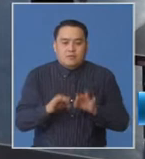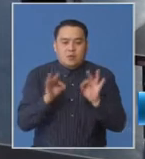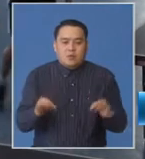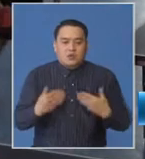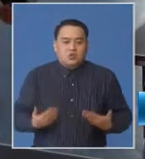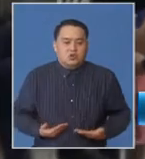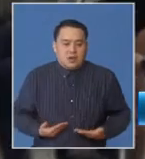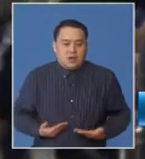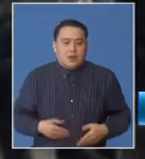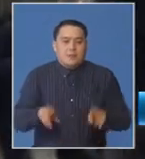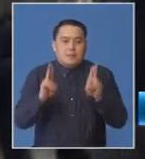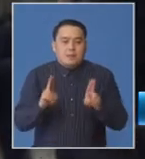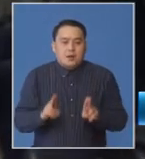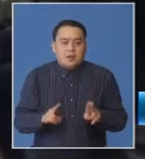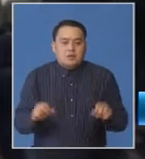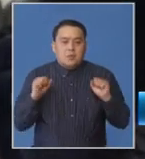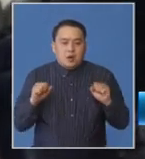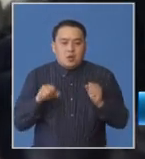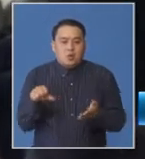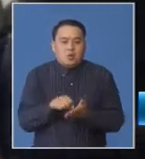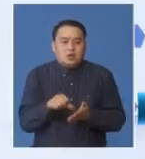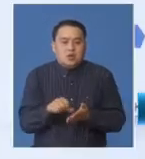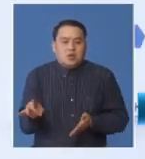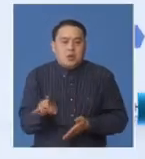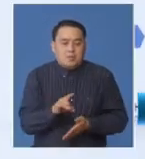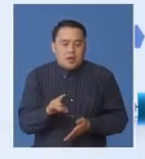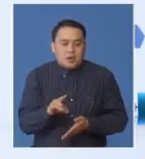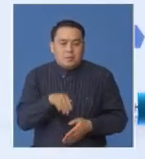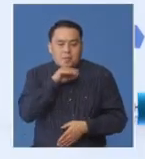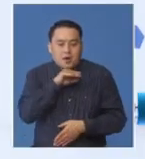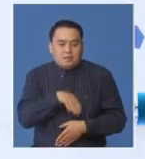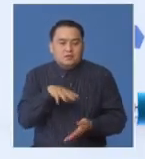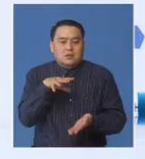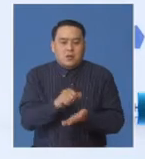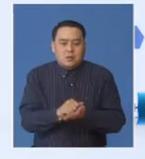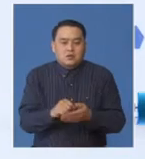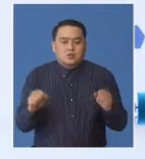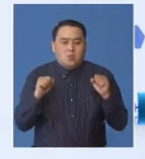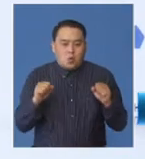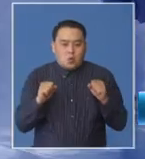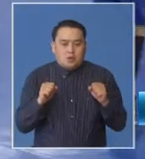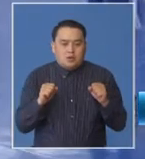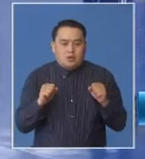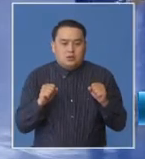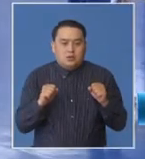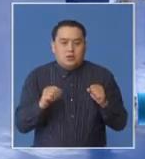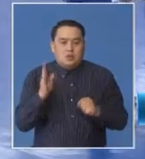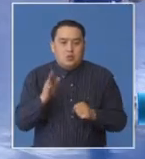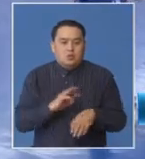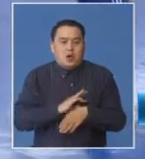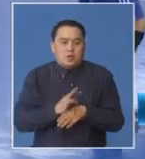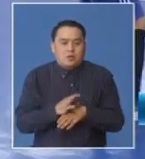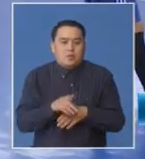детей. Как правило, в спартакиадах принимают участие ребята, которые профессионально занимаются спортом. Но эта спартакиада будет